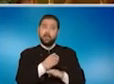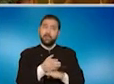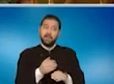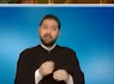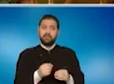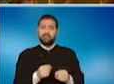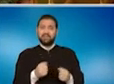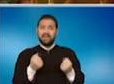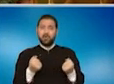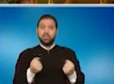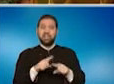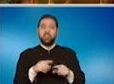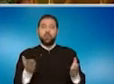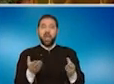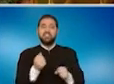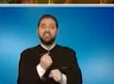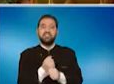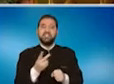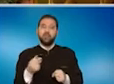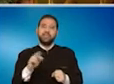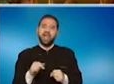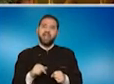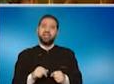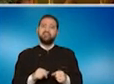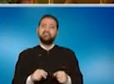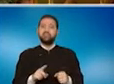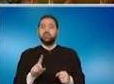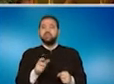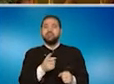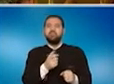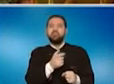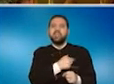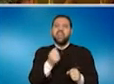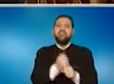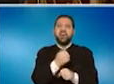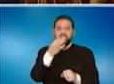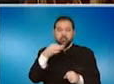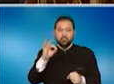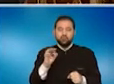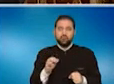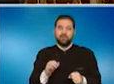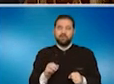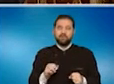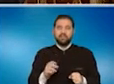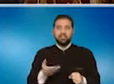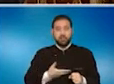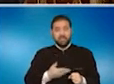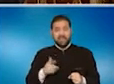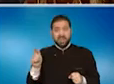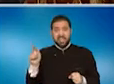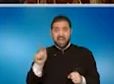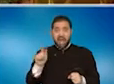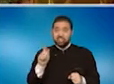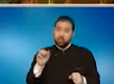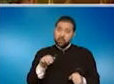a fi făcute vizibile pentru a le da viață. Ei, Ava Ghelasie a știut ceea ce s-a petrecut, dar spune că nu s-a dus ca să recupereze cartea și vă